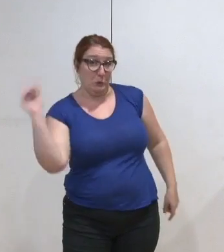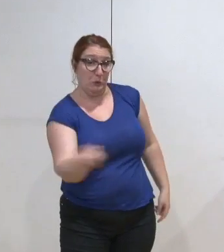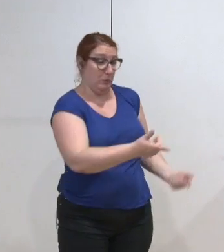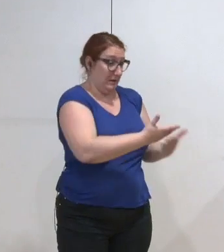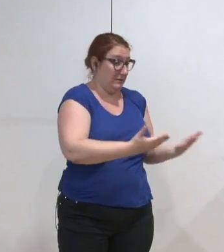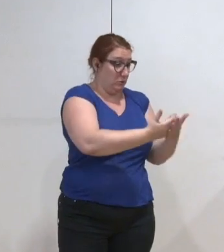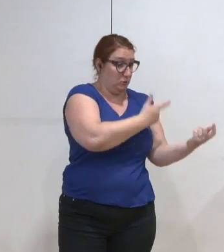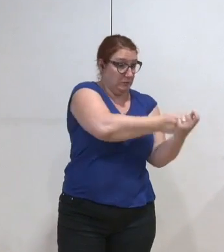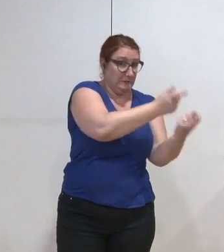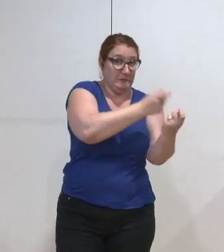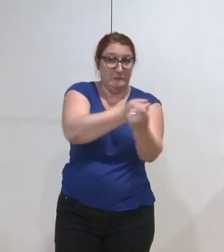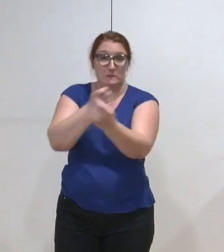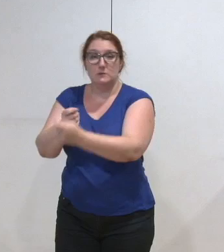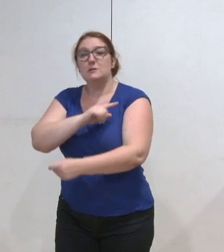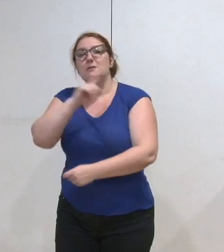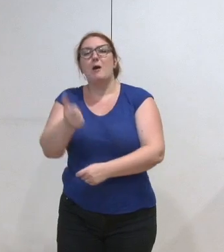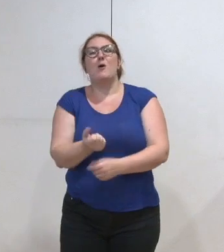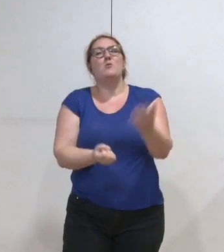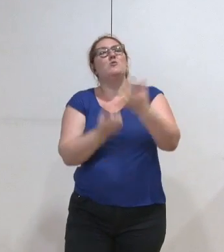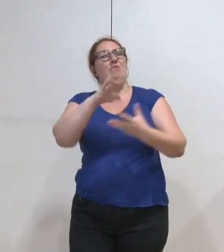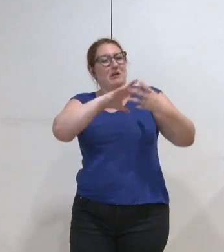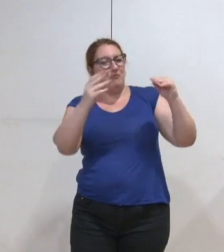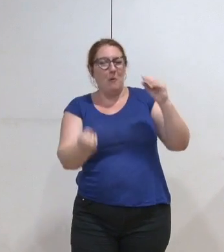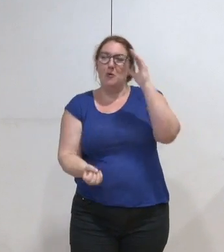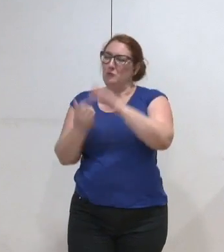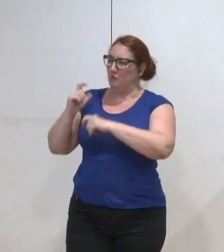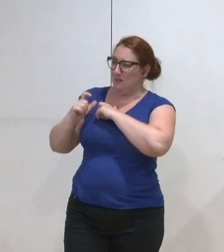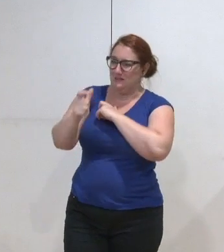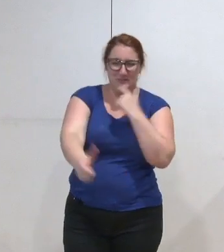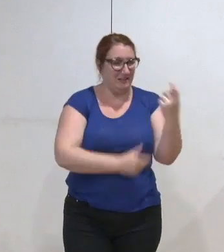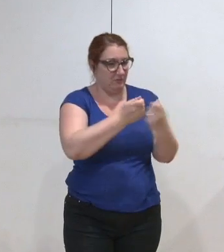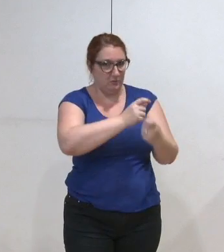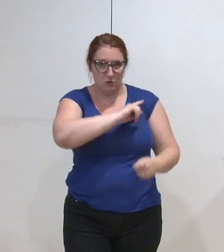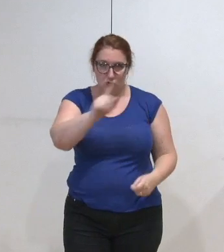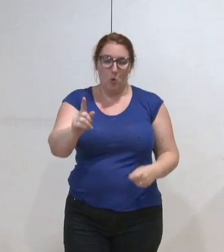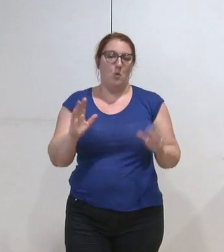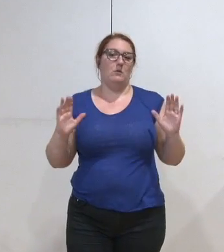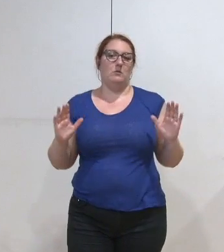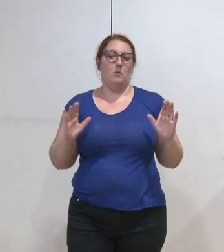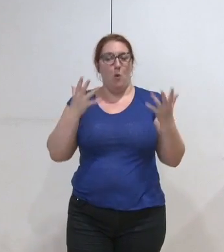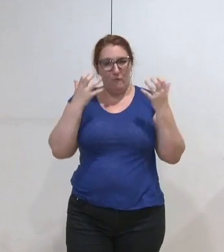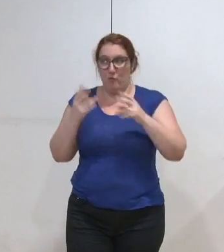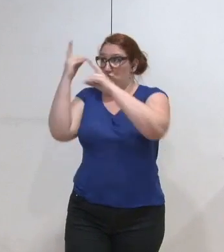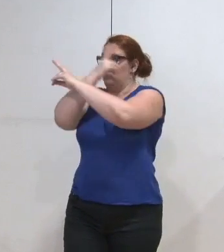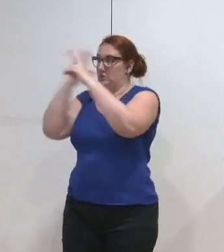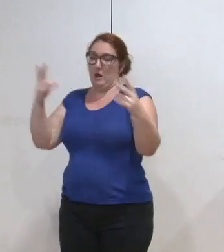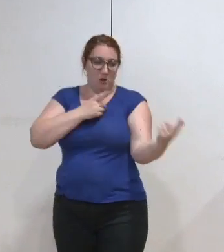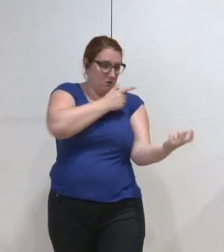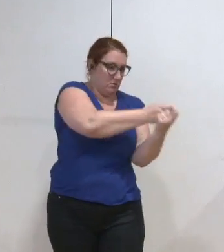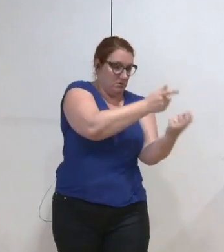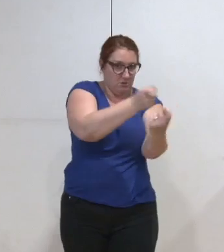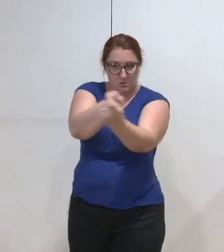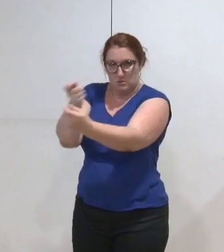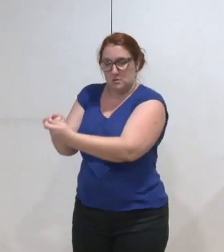à nouvelle formme nouveaux dispositifs et dispositifs spécifiques mais faire faire en sorte effectivement d'apporter les éléments nécessaires pour